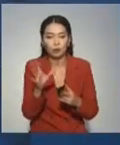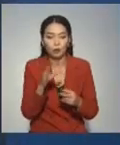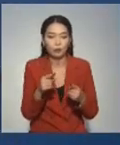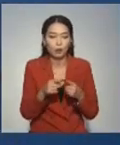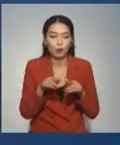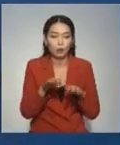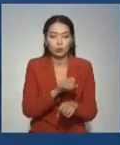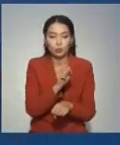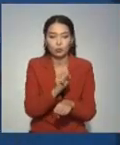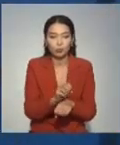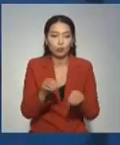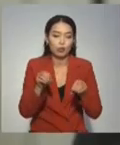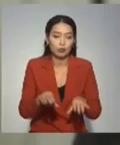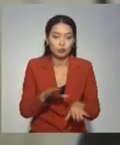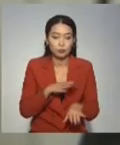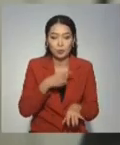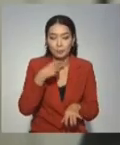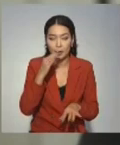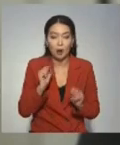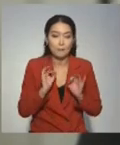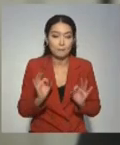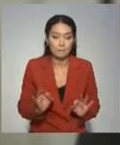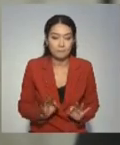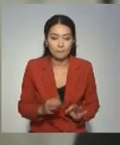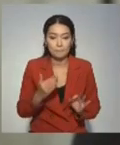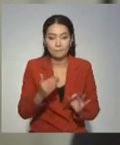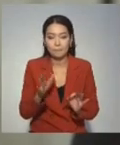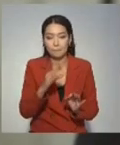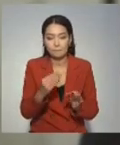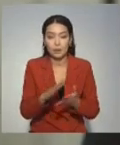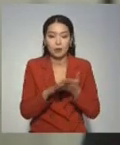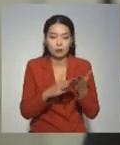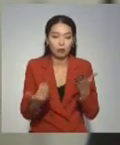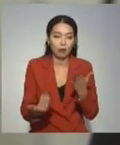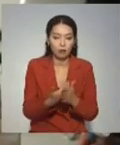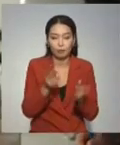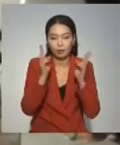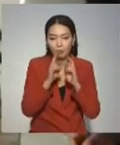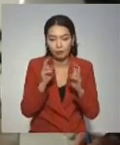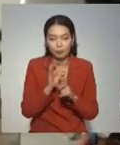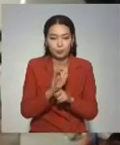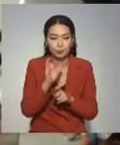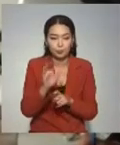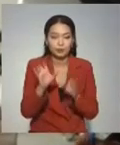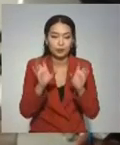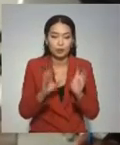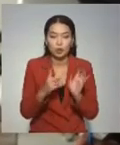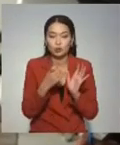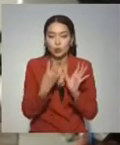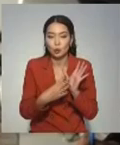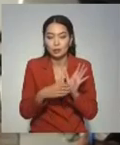істі тоқтату туралы шешім қабылдаған. Ал прокурорлар арыз түскен соң қайтадан тергеуге жіберіпті. Қазір қылмыстық кодекстің